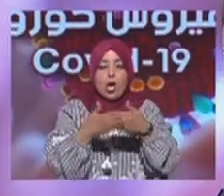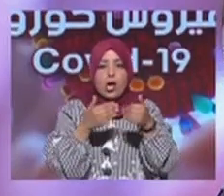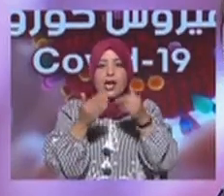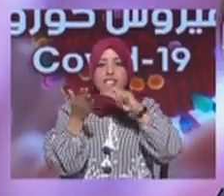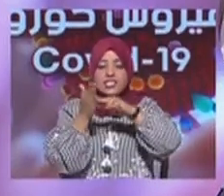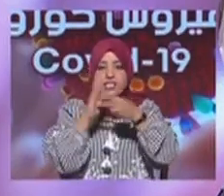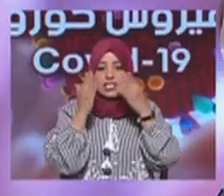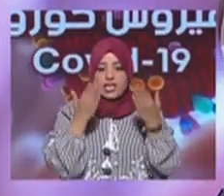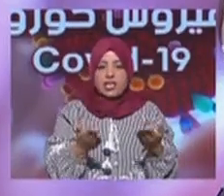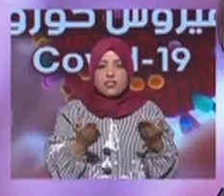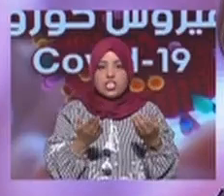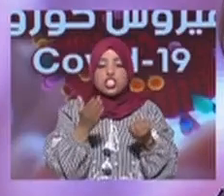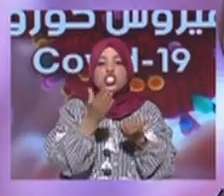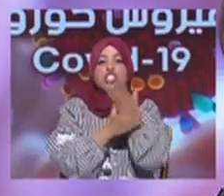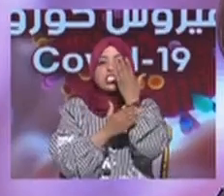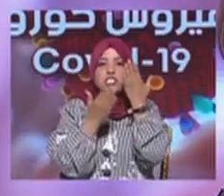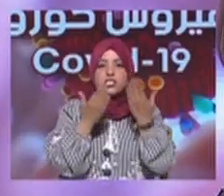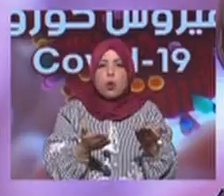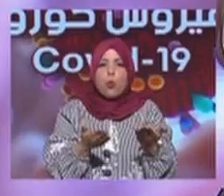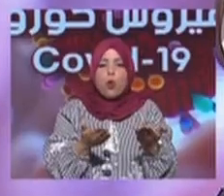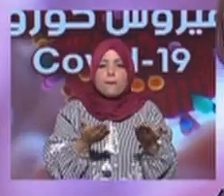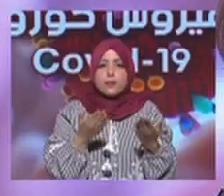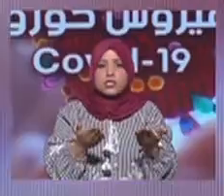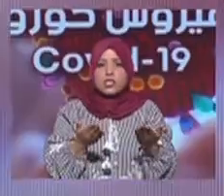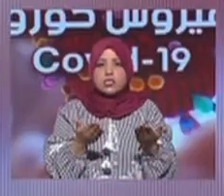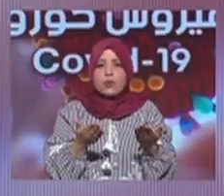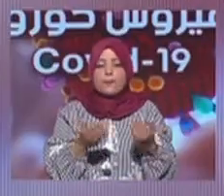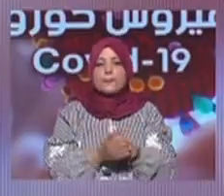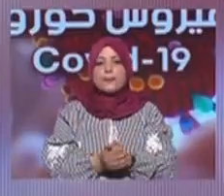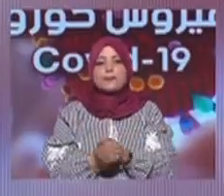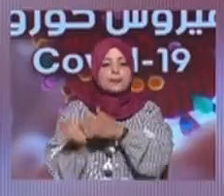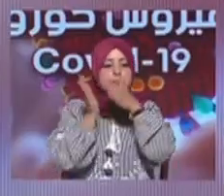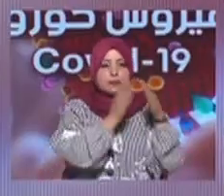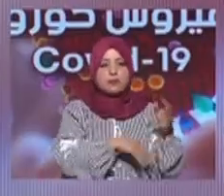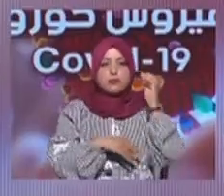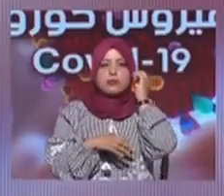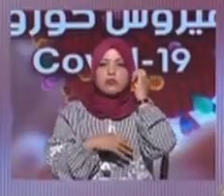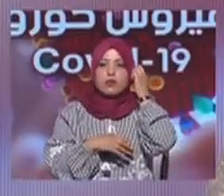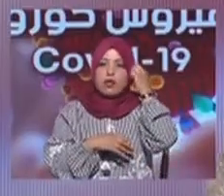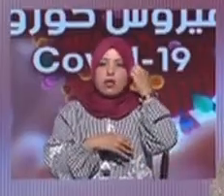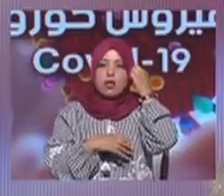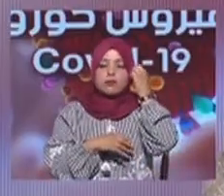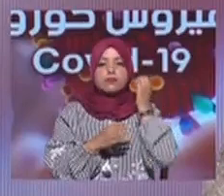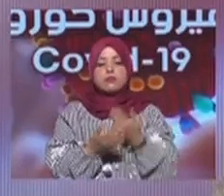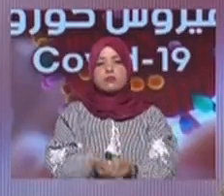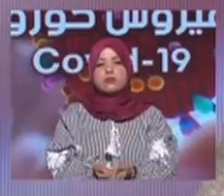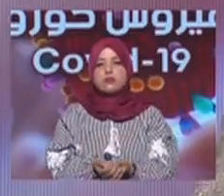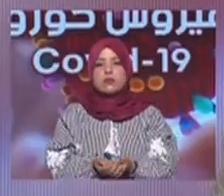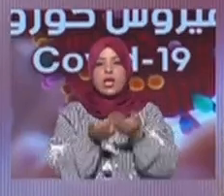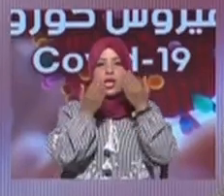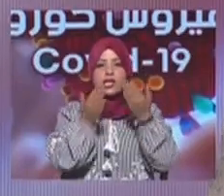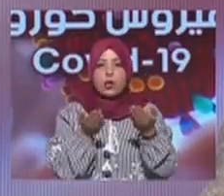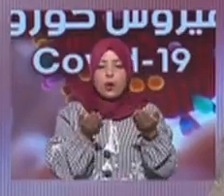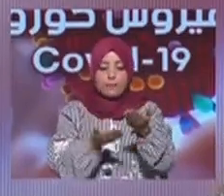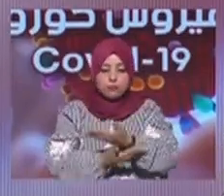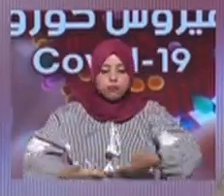كل بصفة عامة اقتصادية أمنية. الميونيتي دو جروب أمونتري سون إنيفيكاسيتي، وآخر حاجة هي السويد اللي لقات روحها